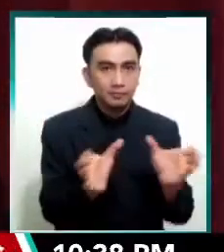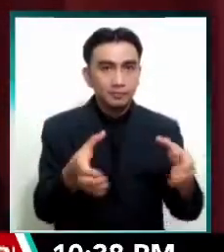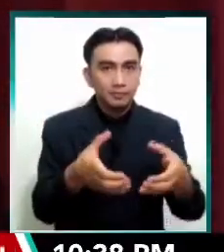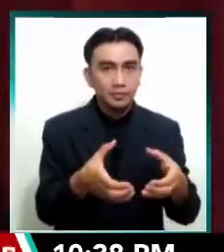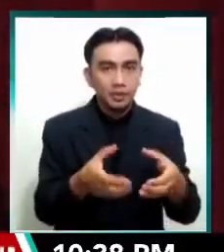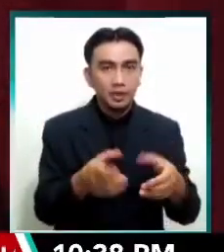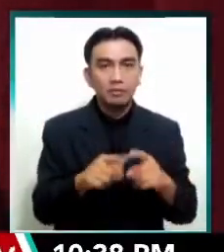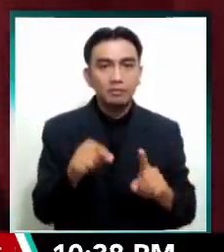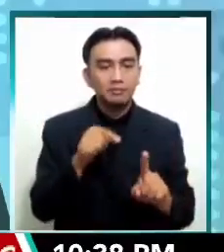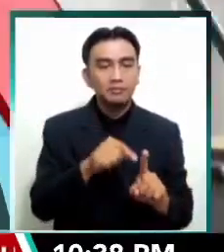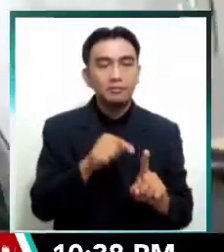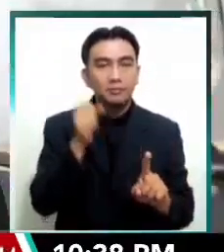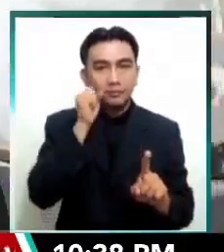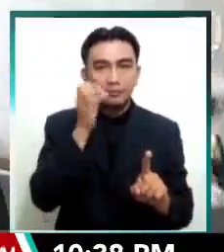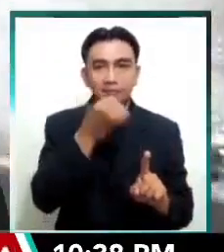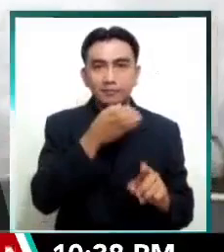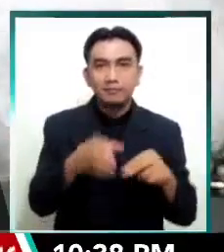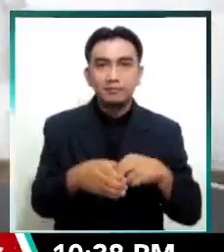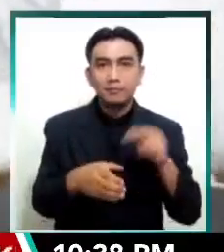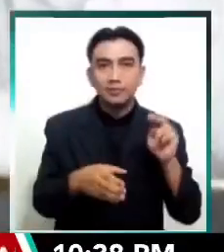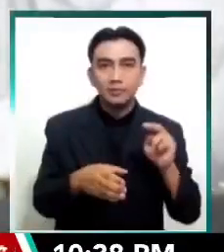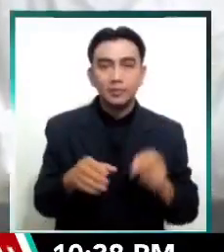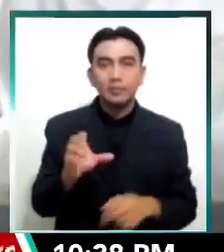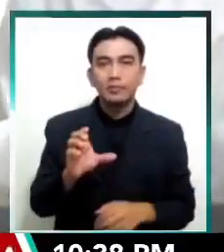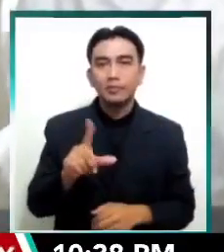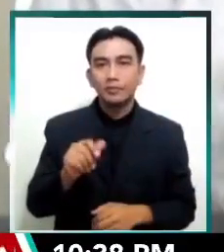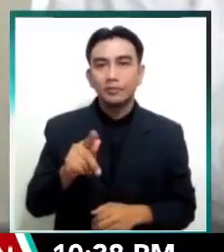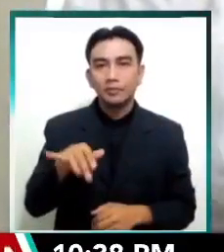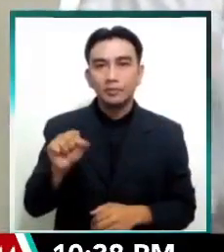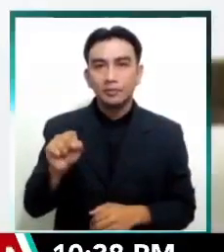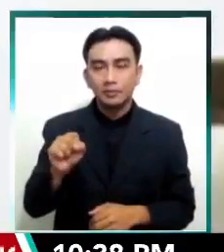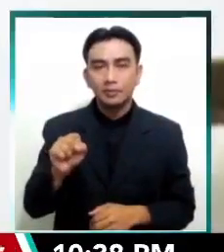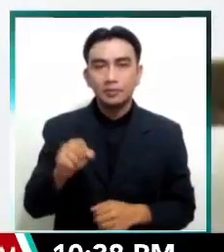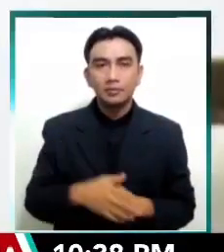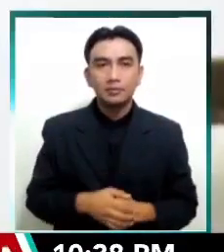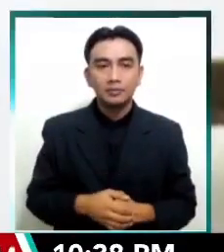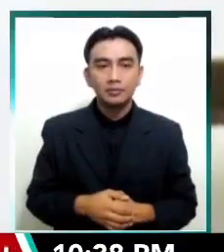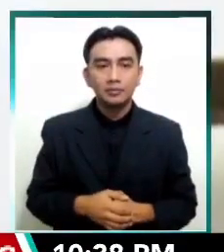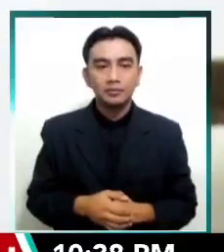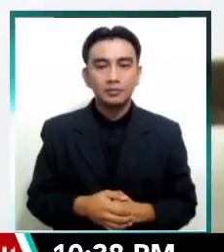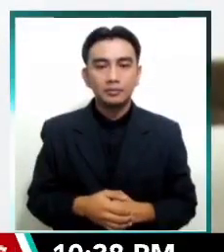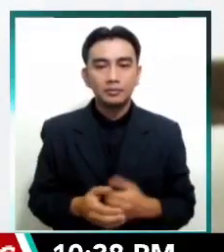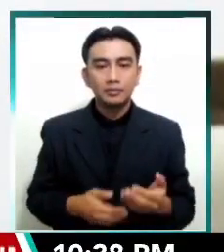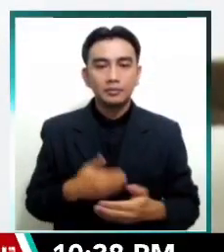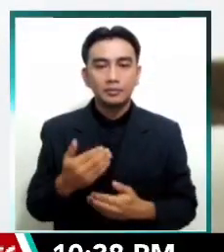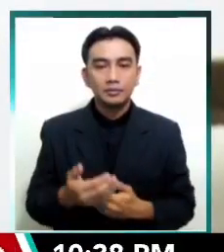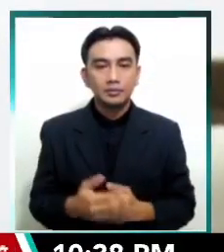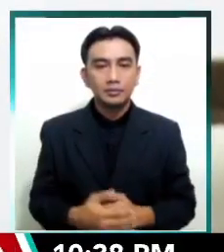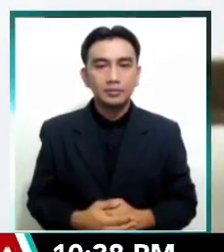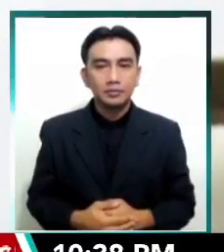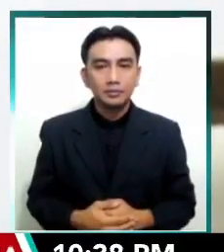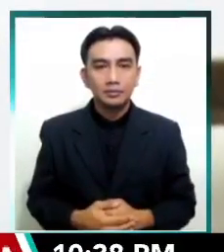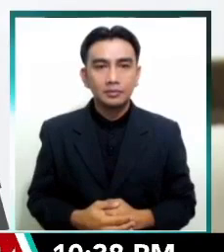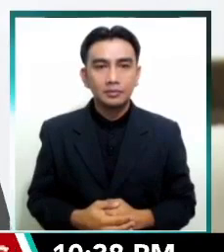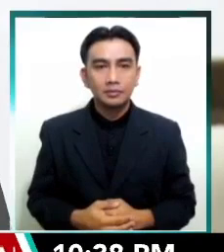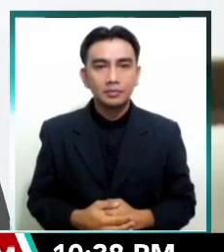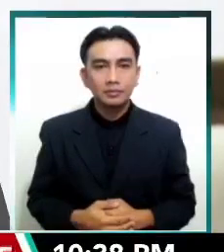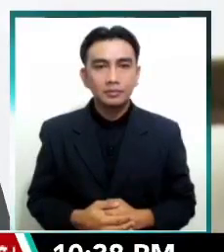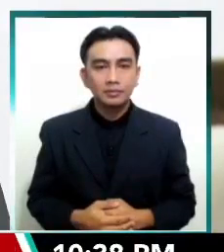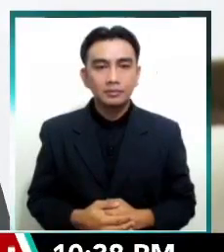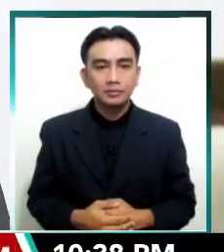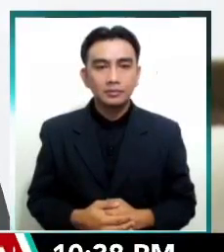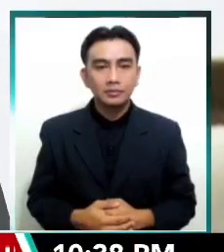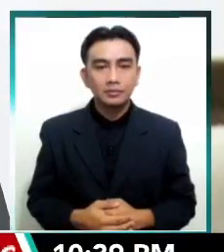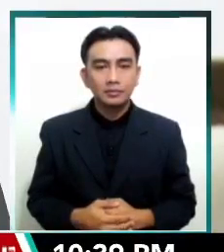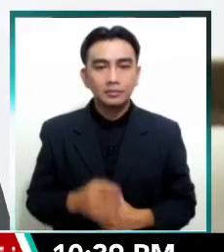CMD. I think people are reading too much into it. Borrowing the words of Vice President